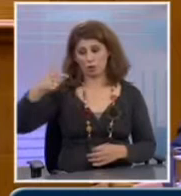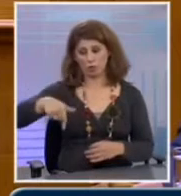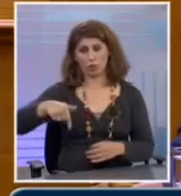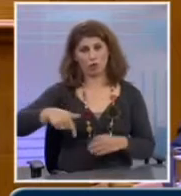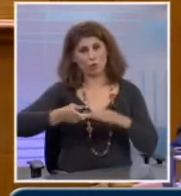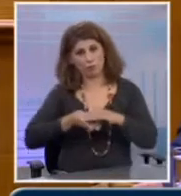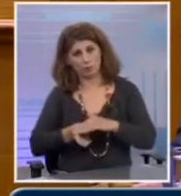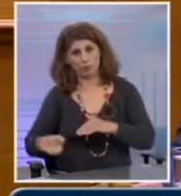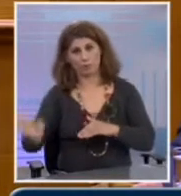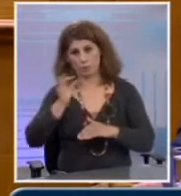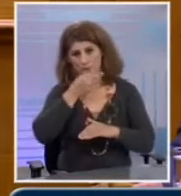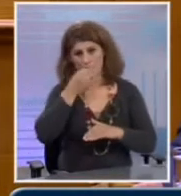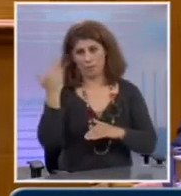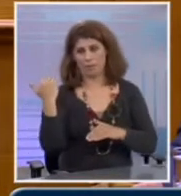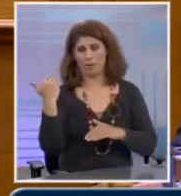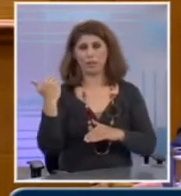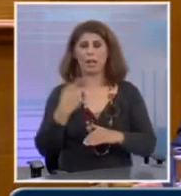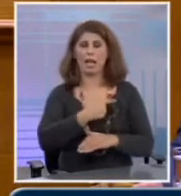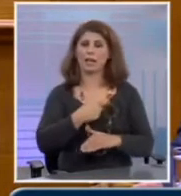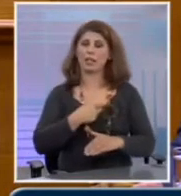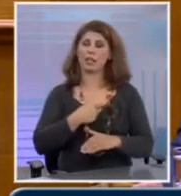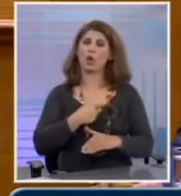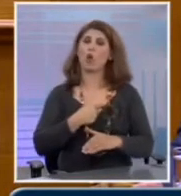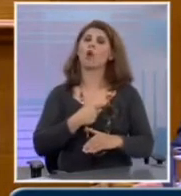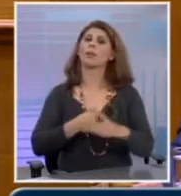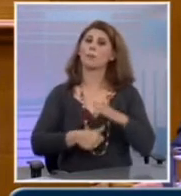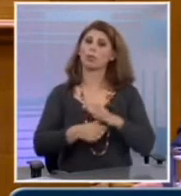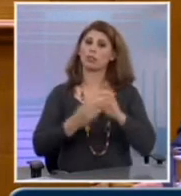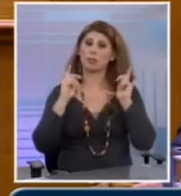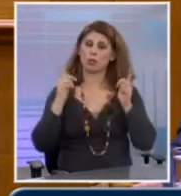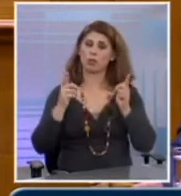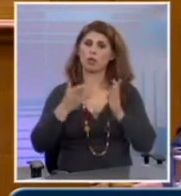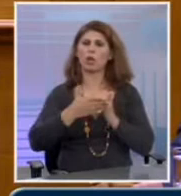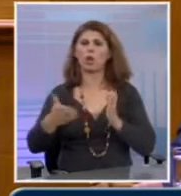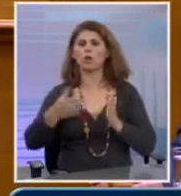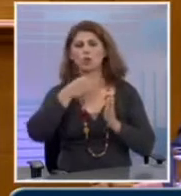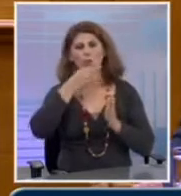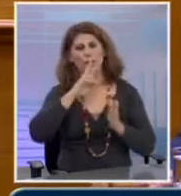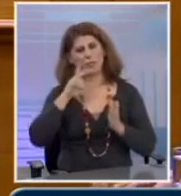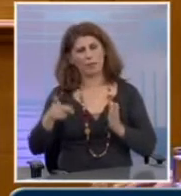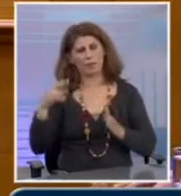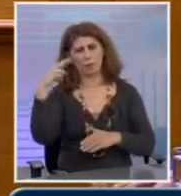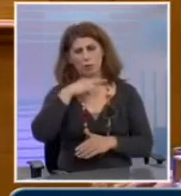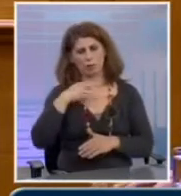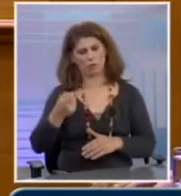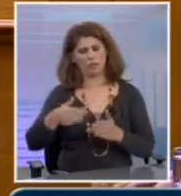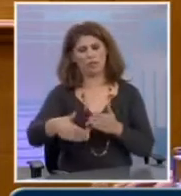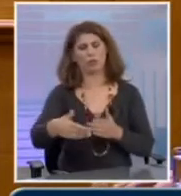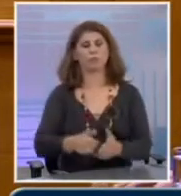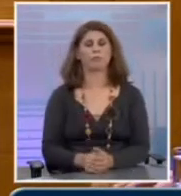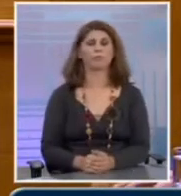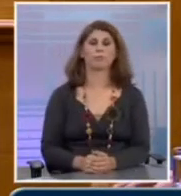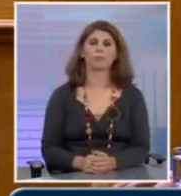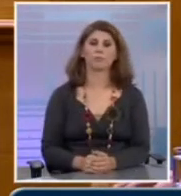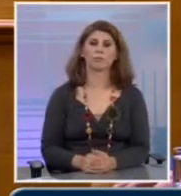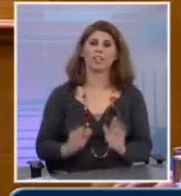αρχηγό και πρόεδρο της Νέας Δημοκρατίας, τον κύριο Κυριάκο Μητσοτάκη, και στα όσα είπε θα απαντήσει ο Πρωθυπουργός σε λίγο.